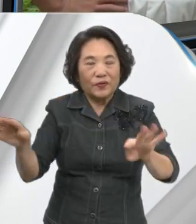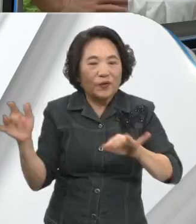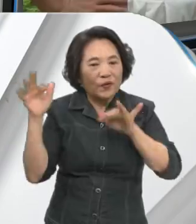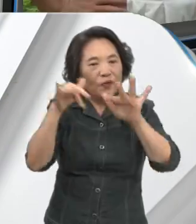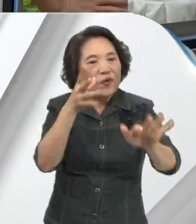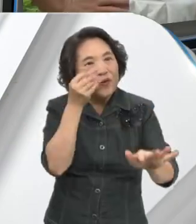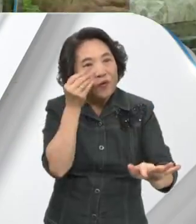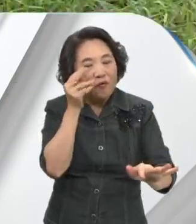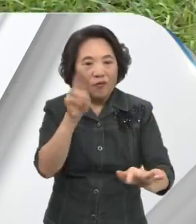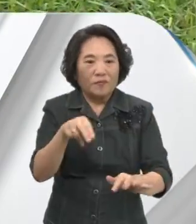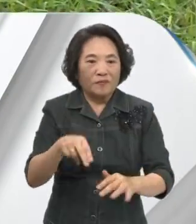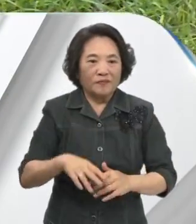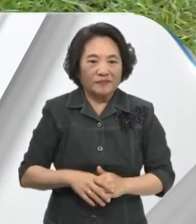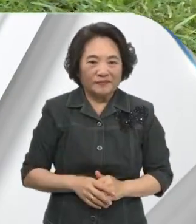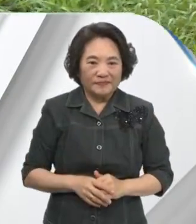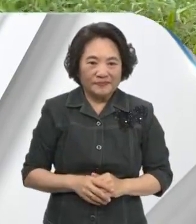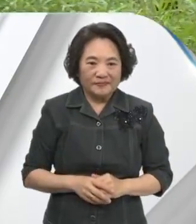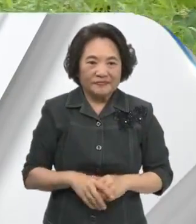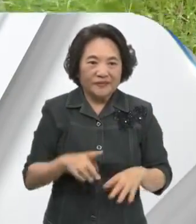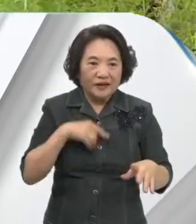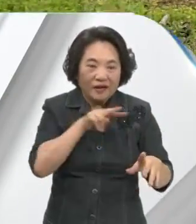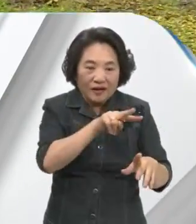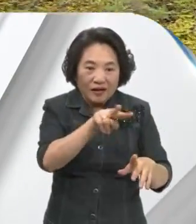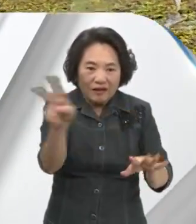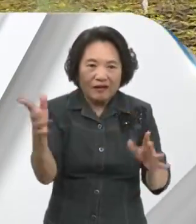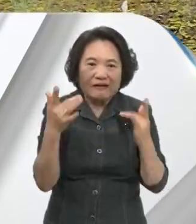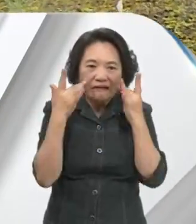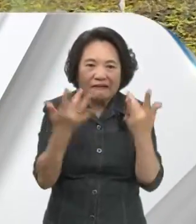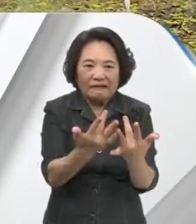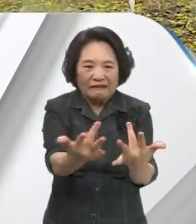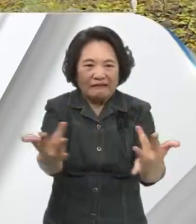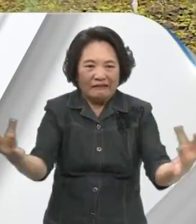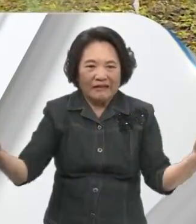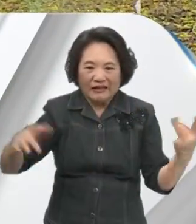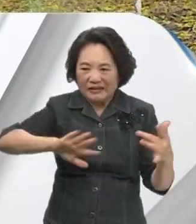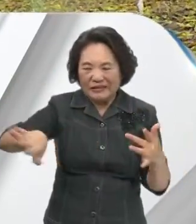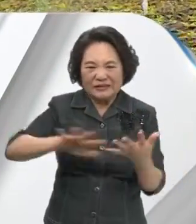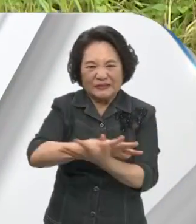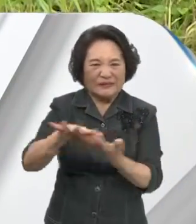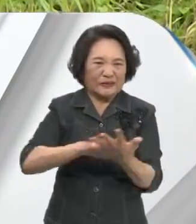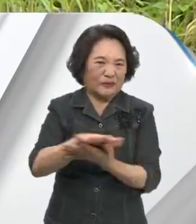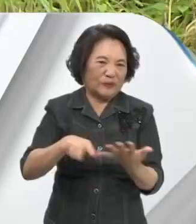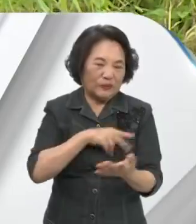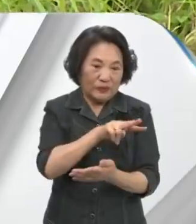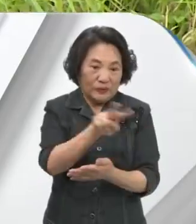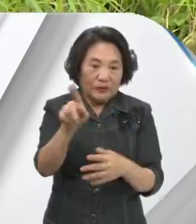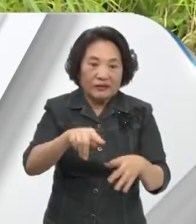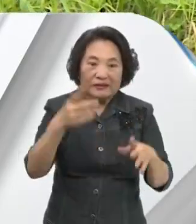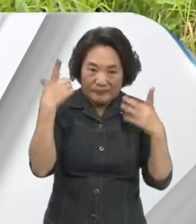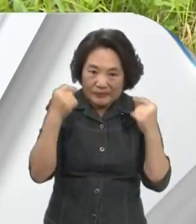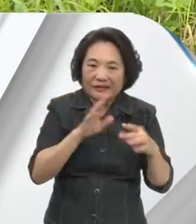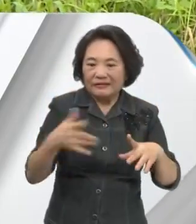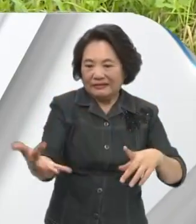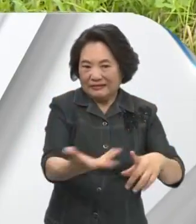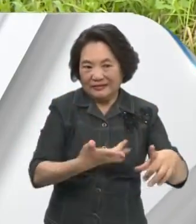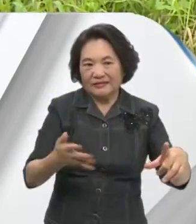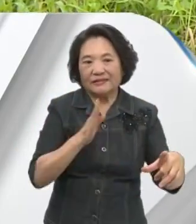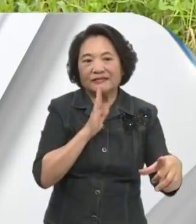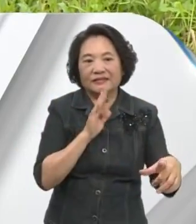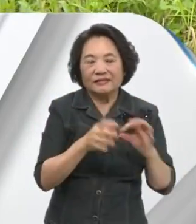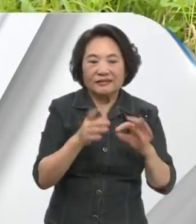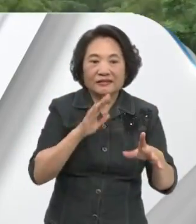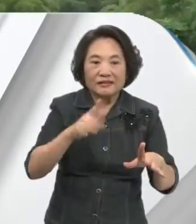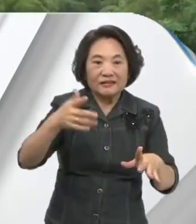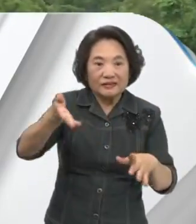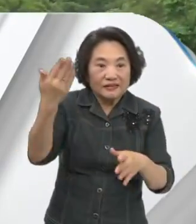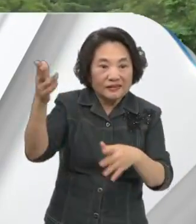竟。 也未看起来上能水草、顺风草诶，当时嘅萎缩，其实系一只太笔筒。当国